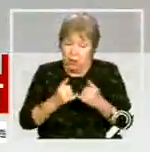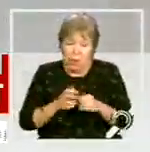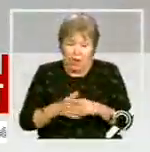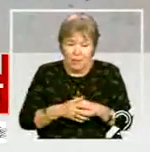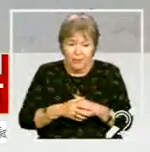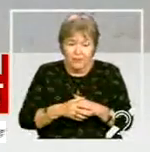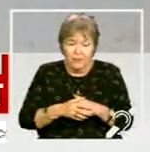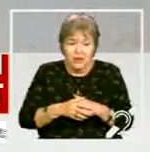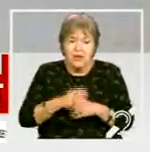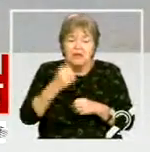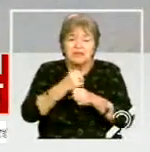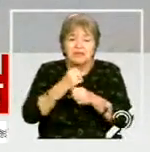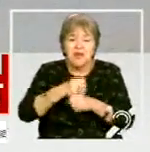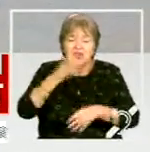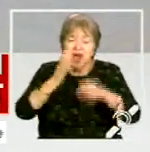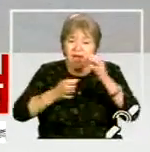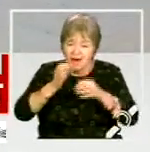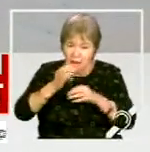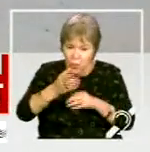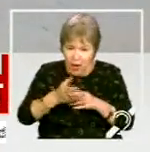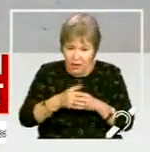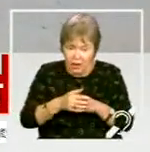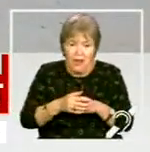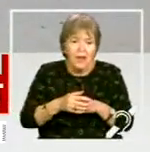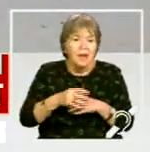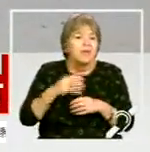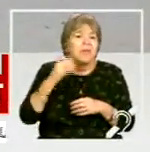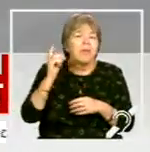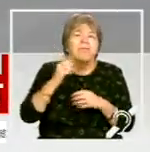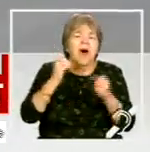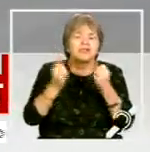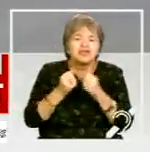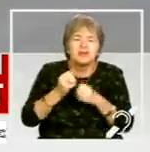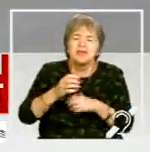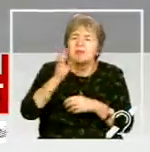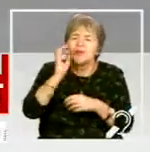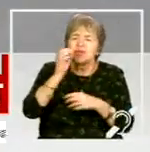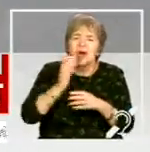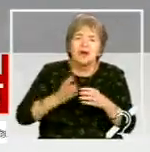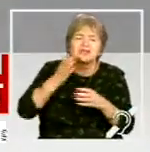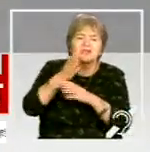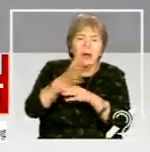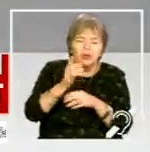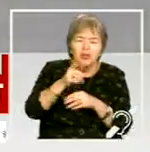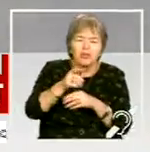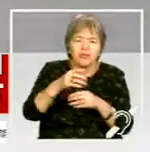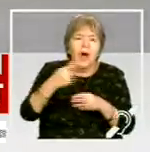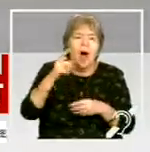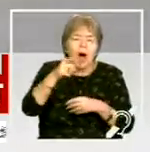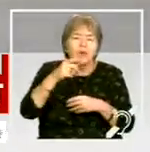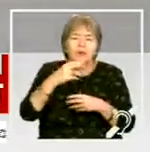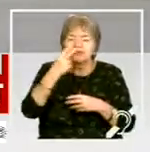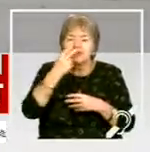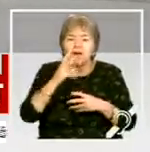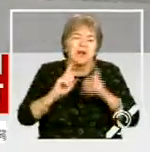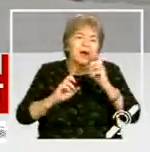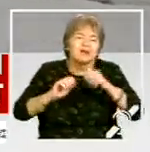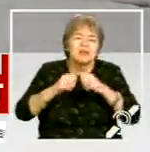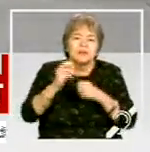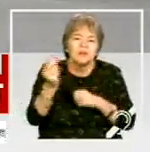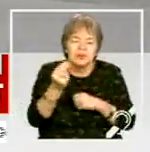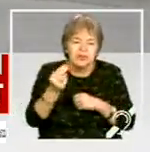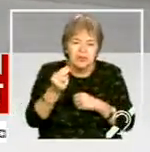că se evaluează situația. Avem o autospecială trimisă la fața locului pentru asigurarea zonei în ideea în care s-ar întâmpla ceva, dar a fost strict